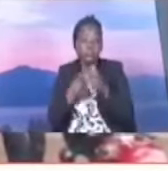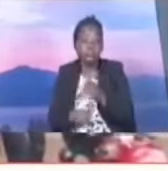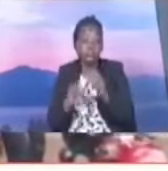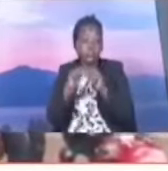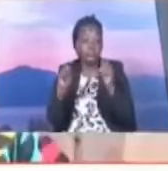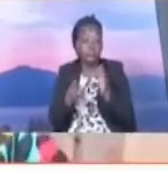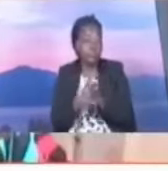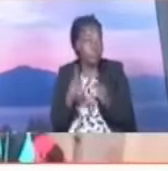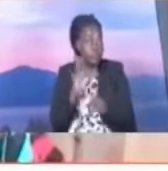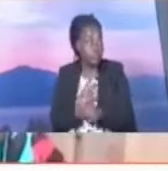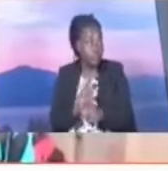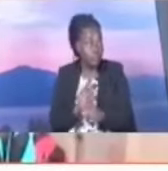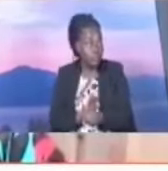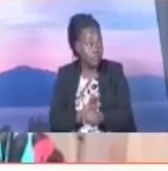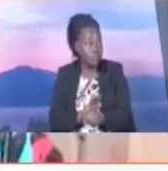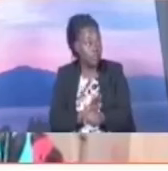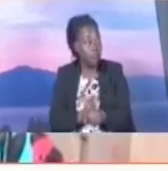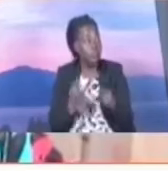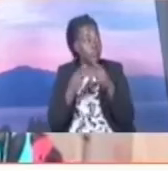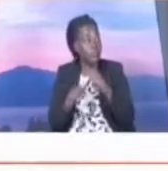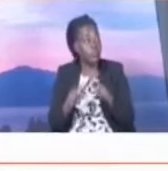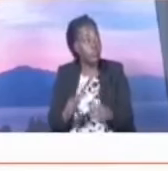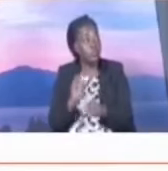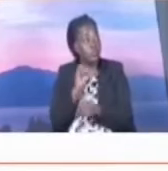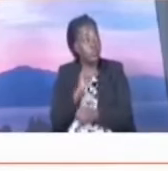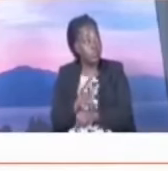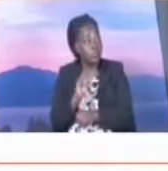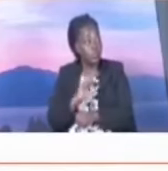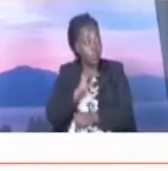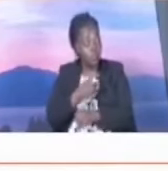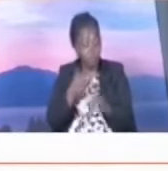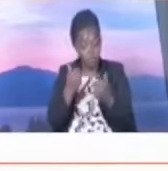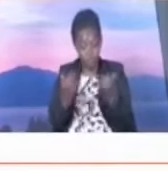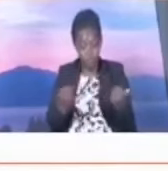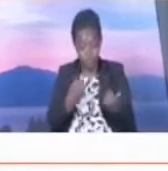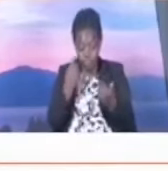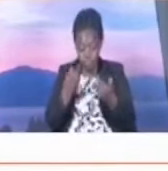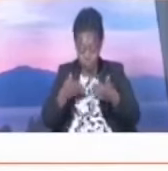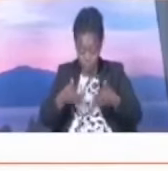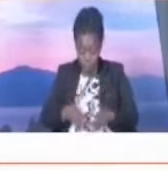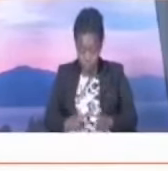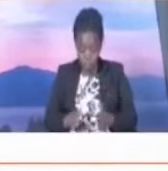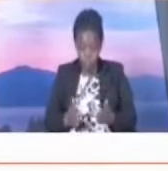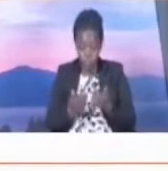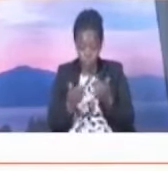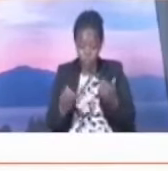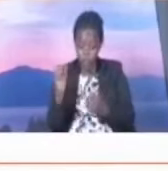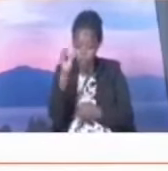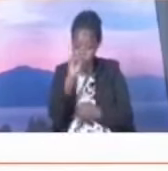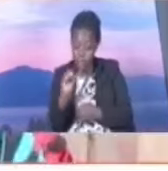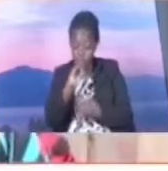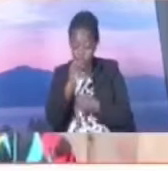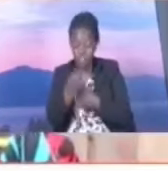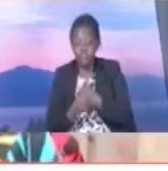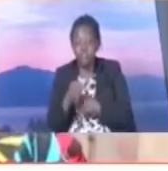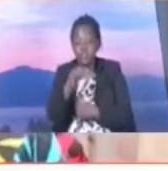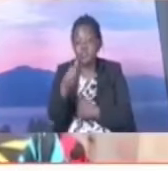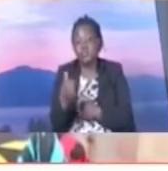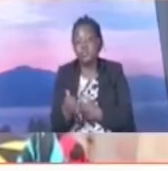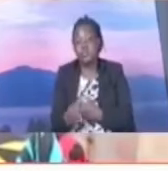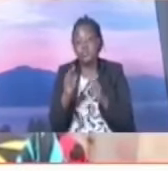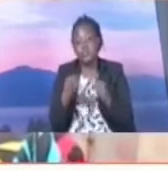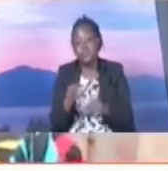mateko obususe. Nene nyongera okubiriza abana baffe betuzaala ti abana banonyeeko emirimu emirala